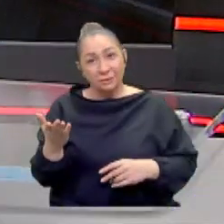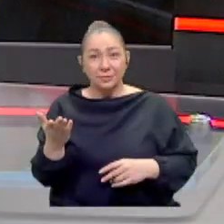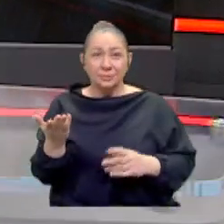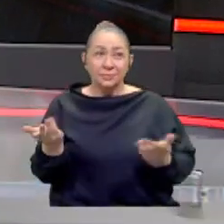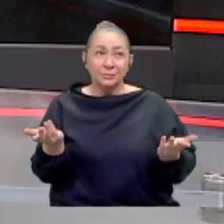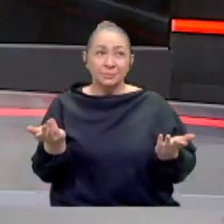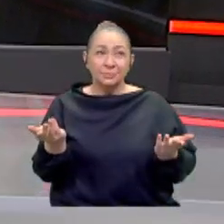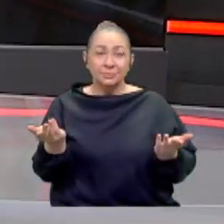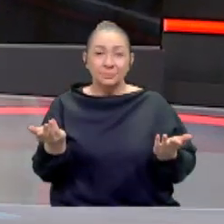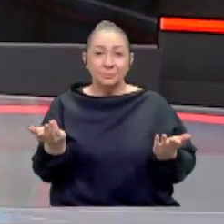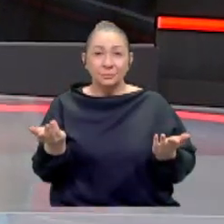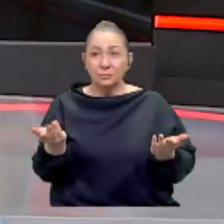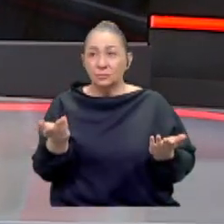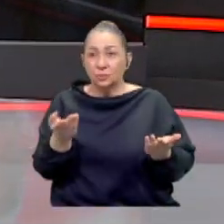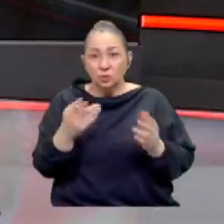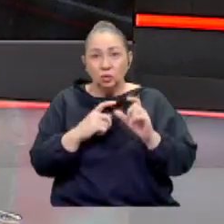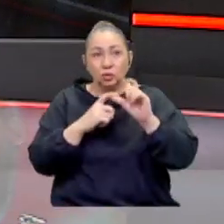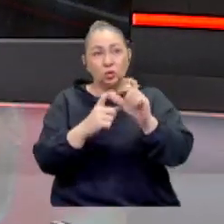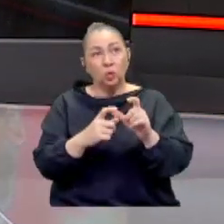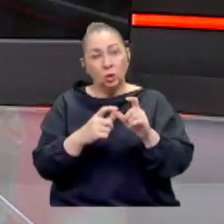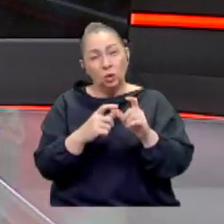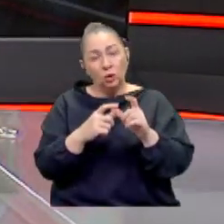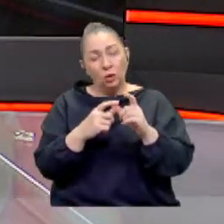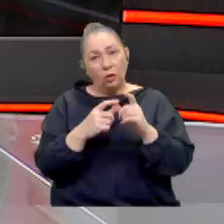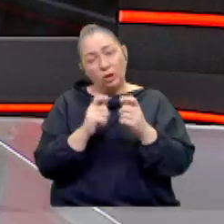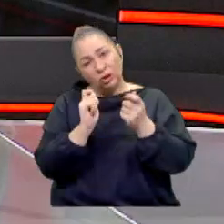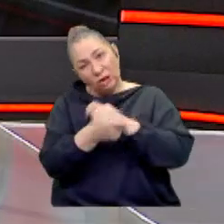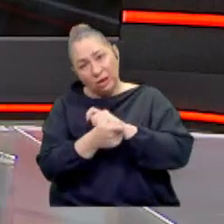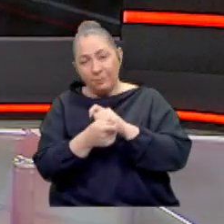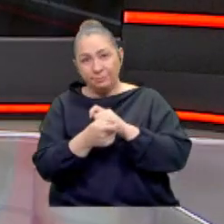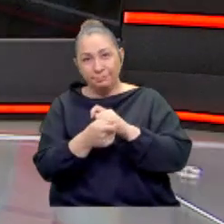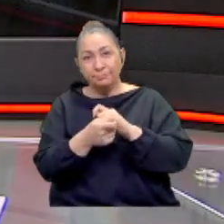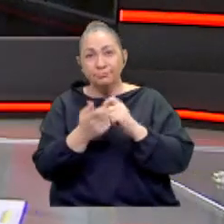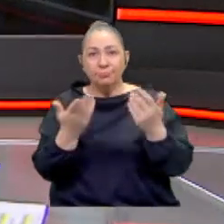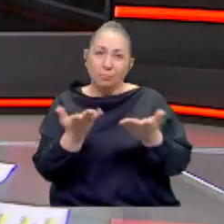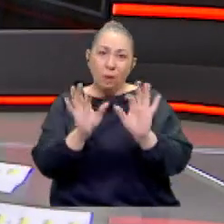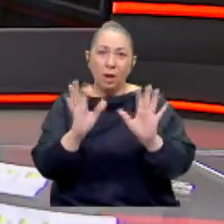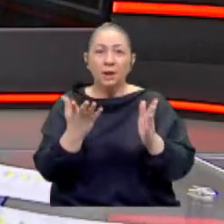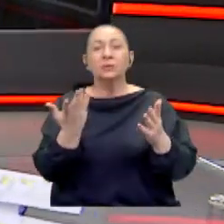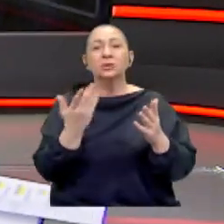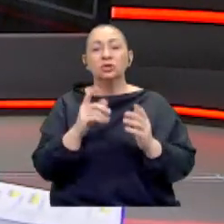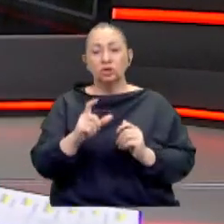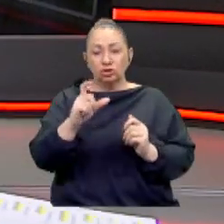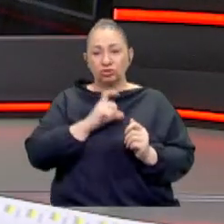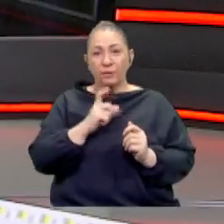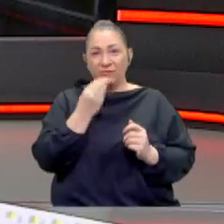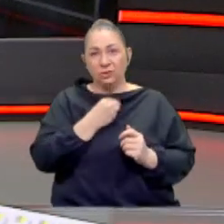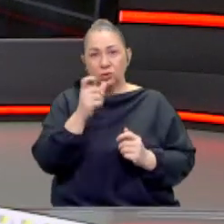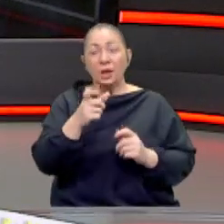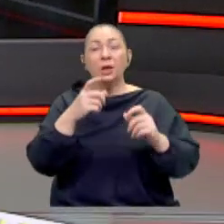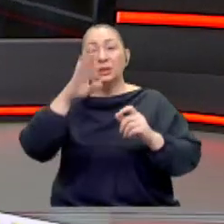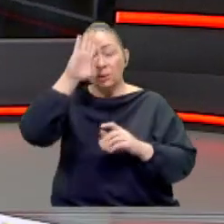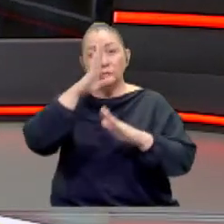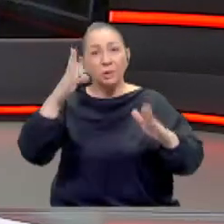tarif bu soruyu da işe yapalım diye bir soru değiştirelim Madem öyle şimdi cevap verecek soru bu